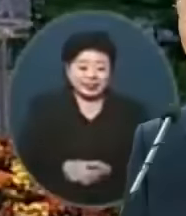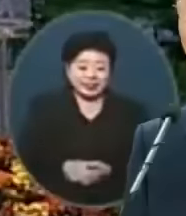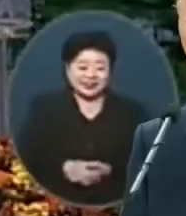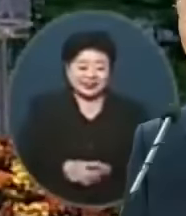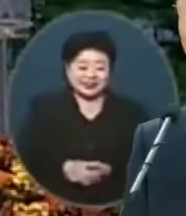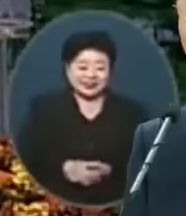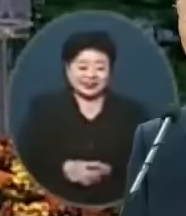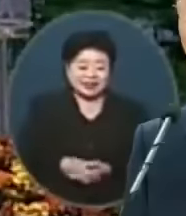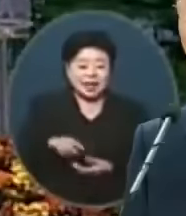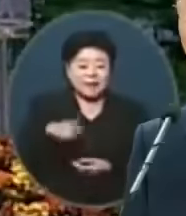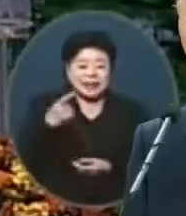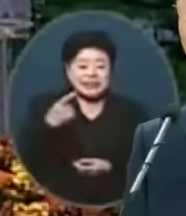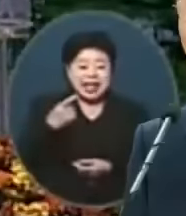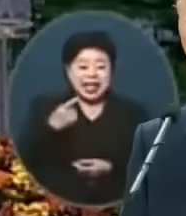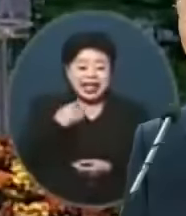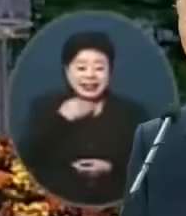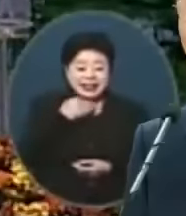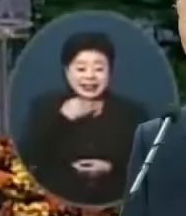100세